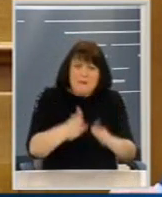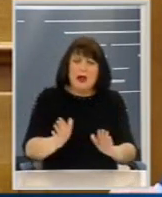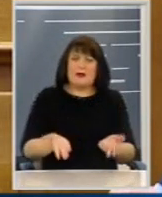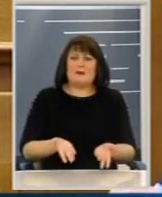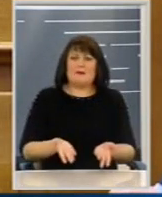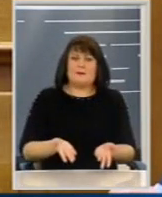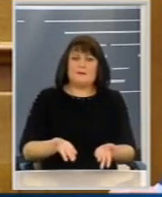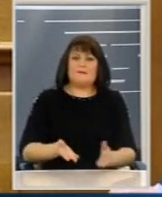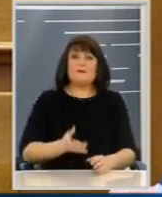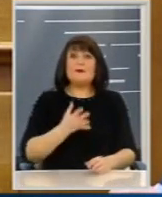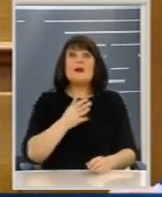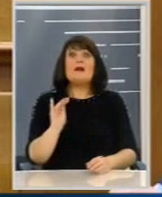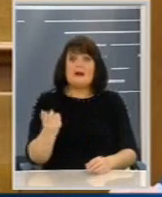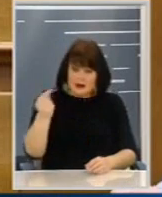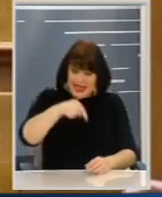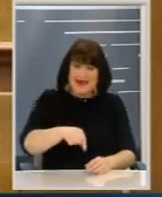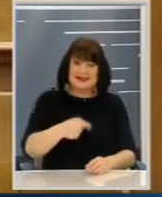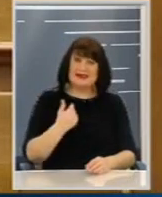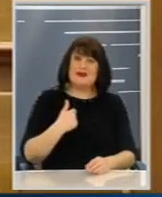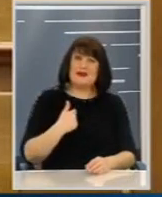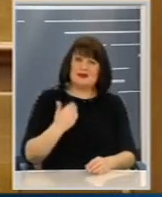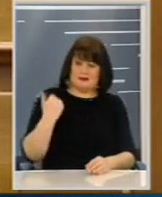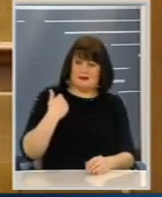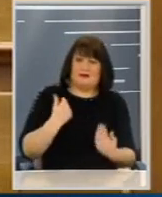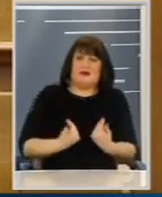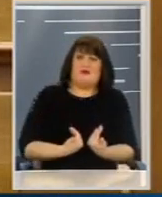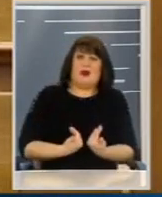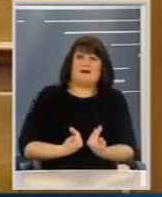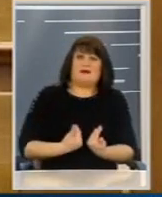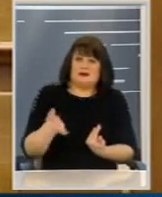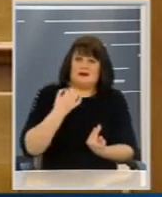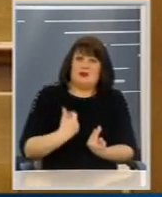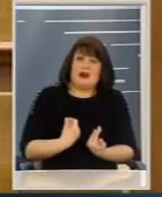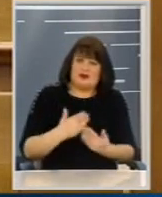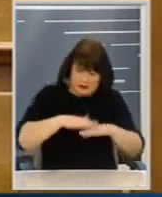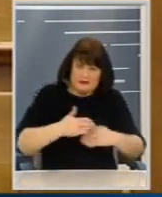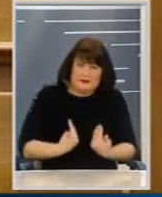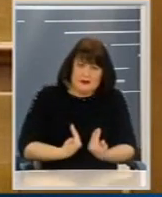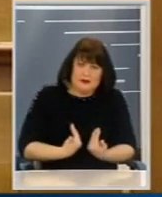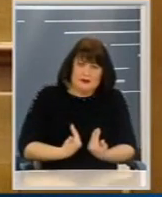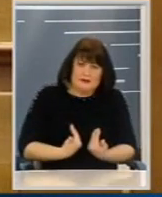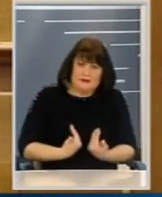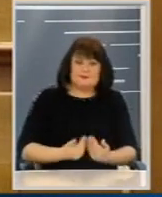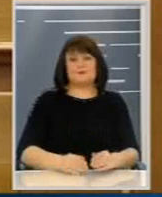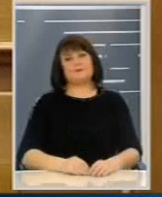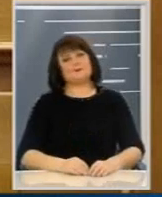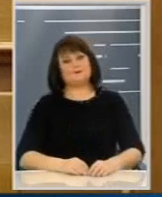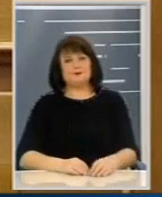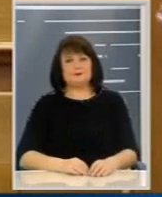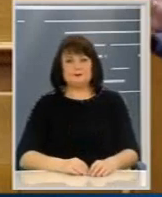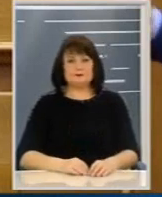σήμερα εδώ και ζητάτε τα αρέστα? Δείτε τι έγινε επί των ημερών